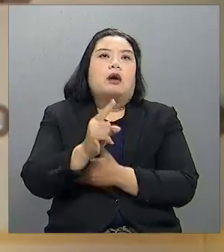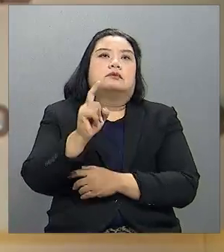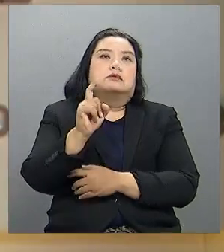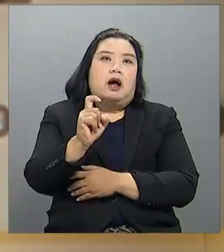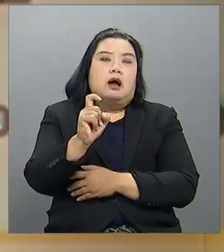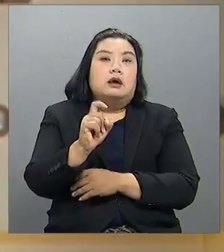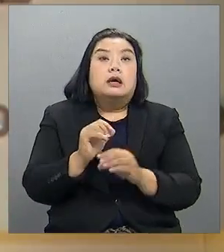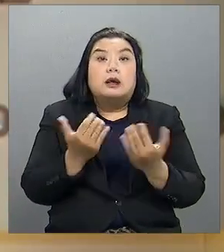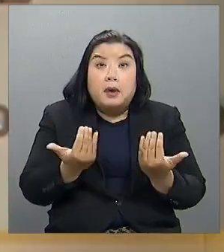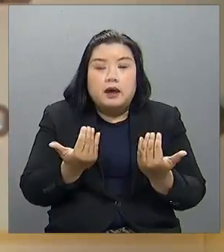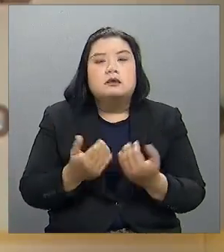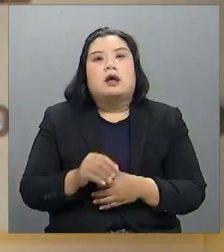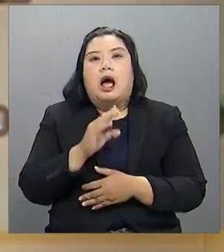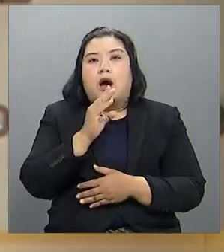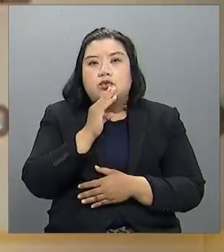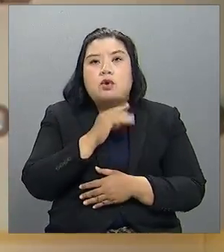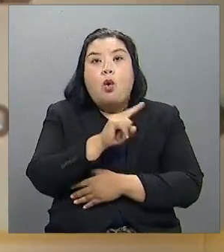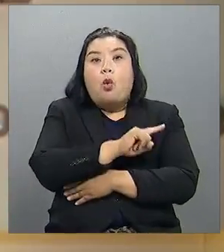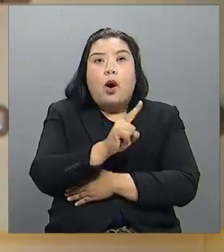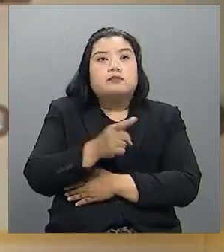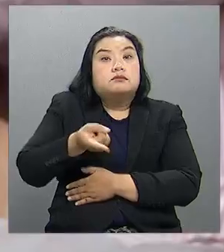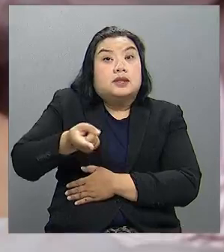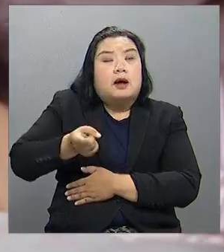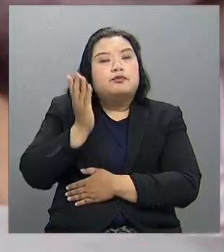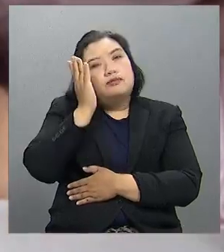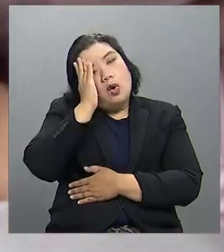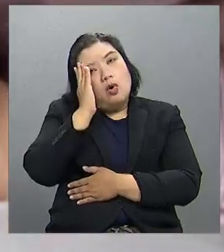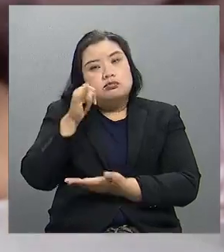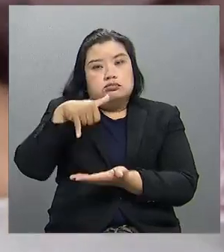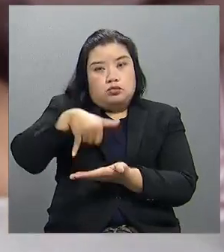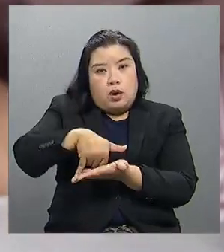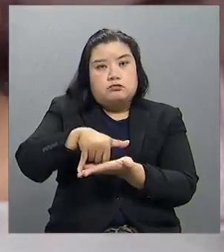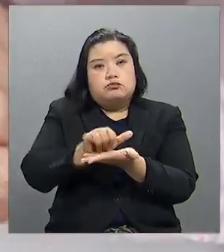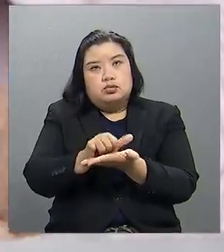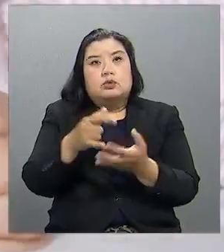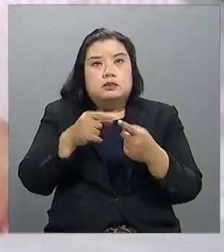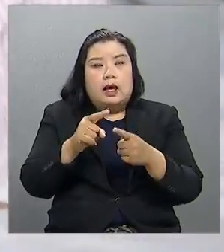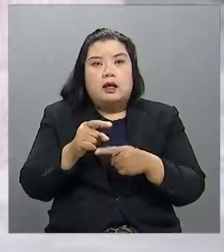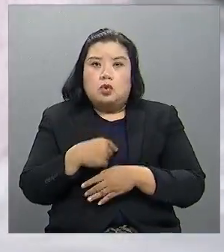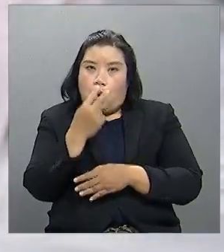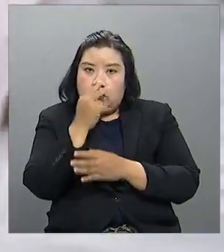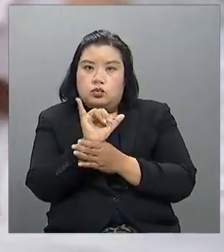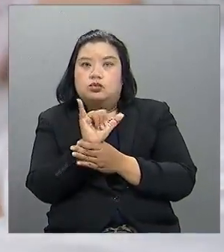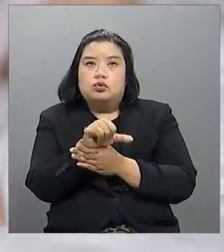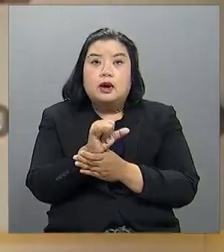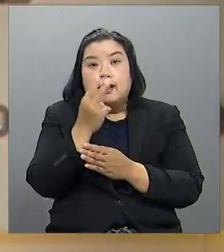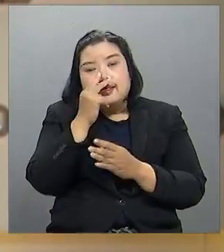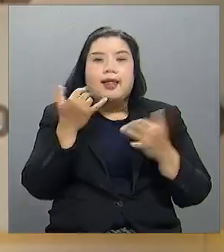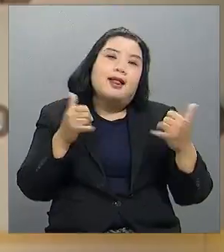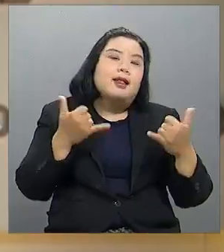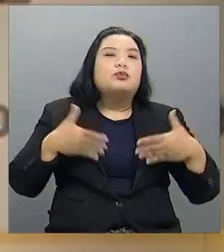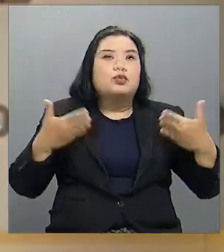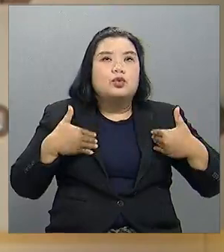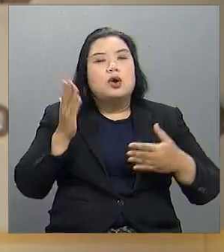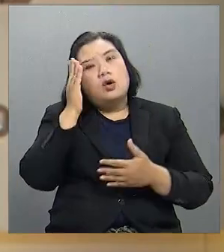ตอนในช่วงระหว่างวันเนี่ยก็นอนคว่ำได้แต่เด็กต้องตื่นนะคะก็คือเนี่ยตื่นเล่นอย่างเงี้ยก็นอนคว่ำเล่นได้นะคะ